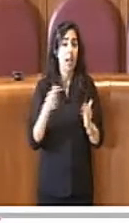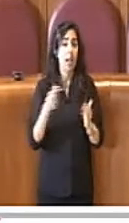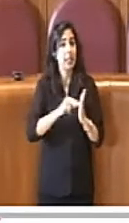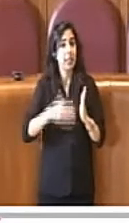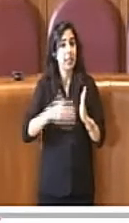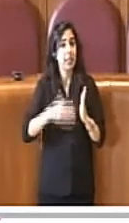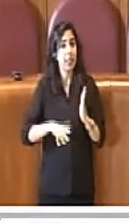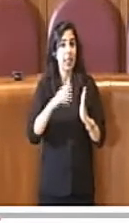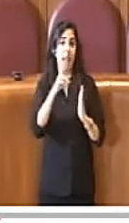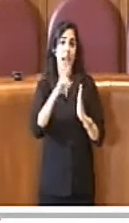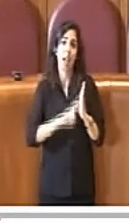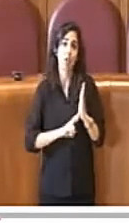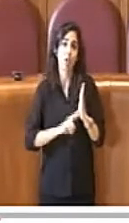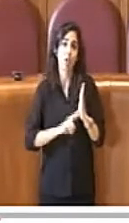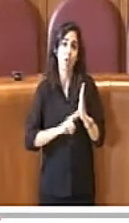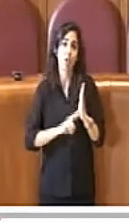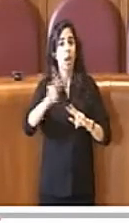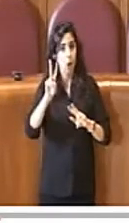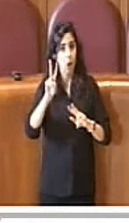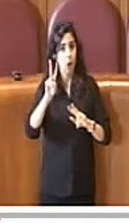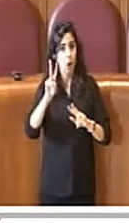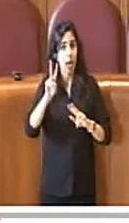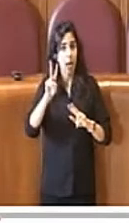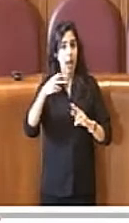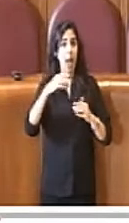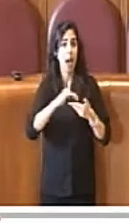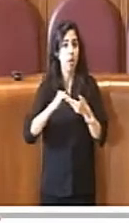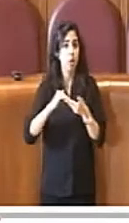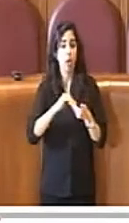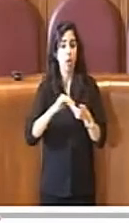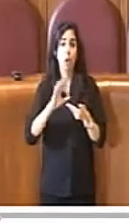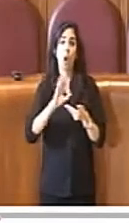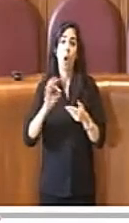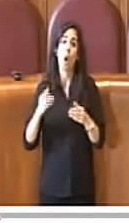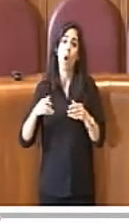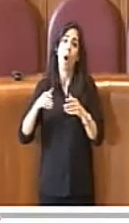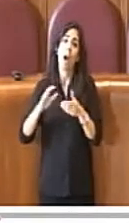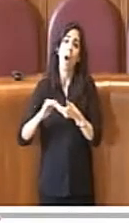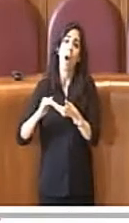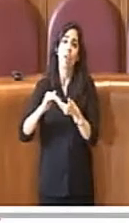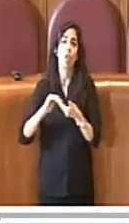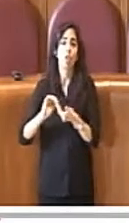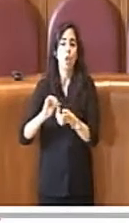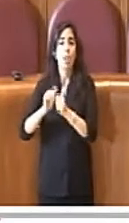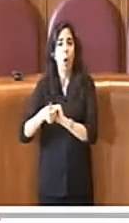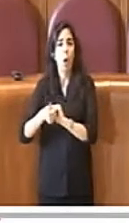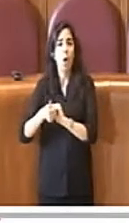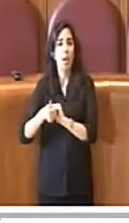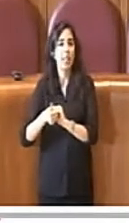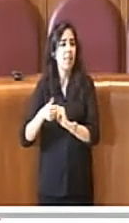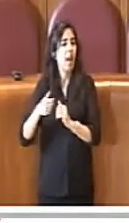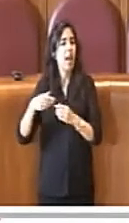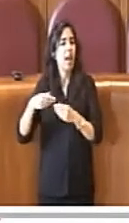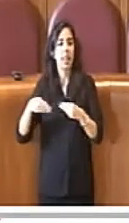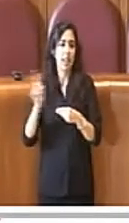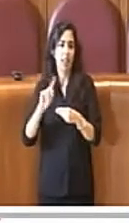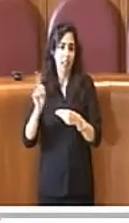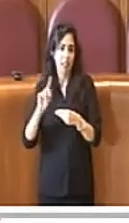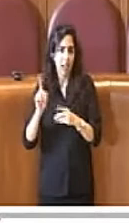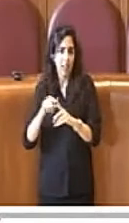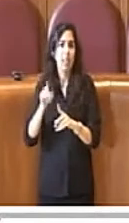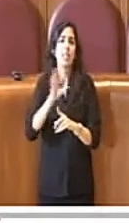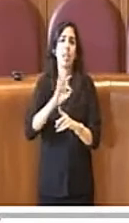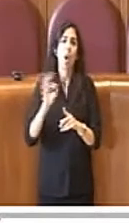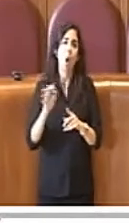Nazionale delle Associazioni e Società Sportive ed Orientatistiche affiliate a federazioni sportive nazionali, enti di promozione sportiva